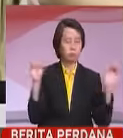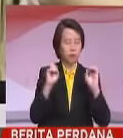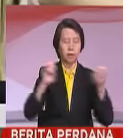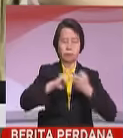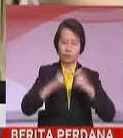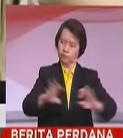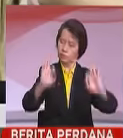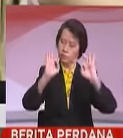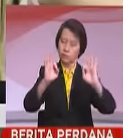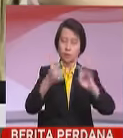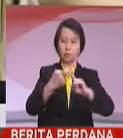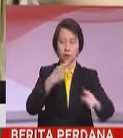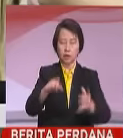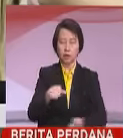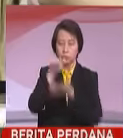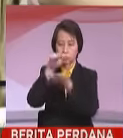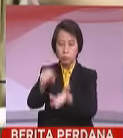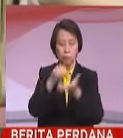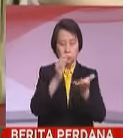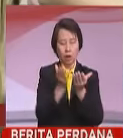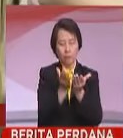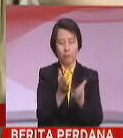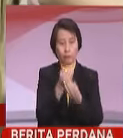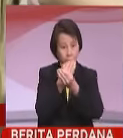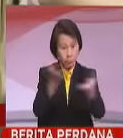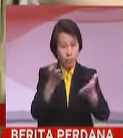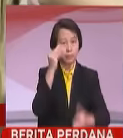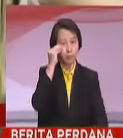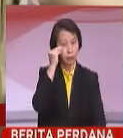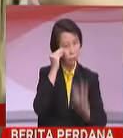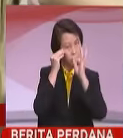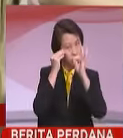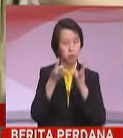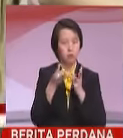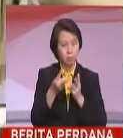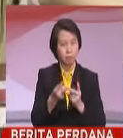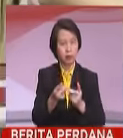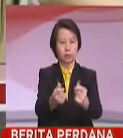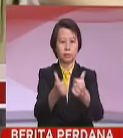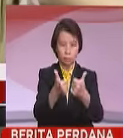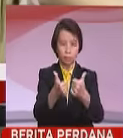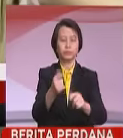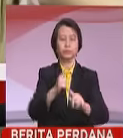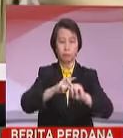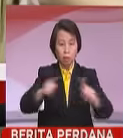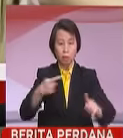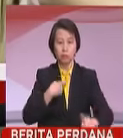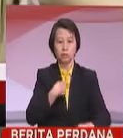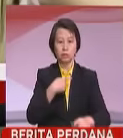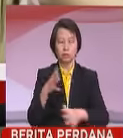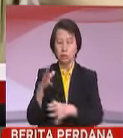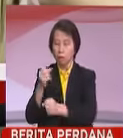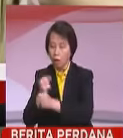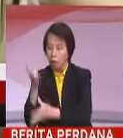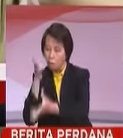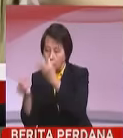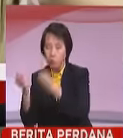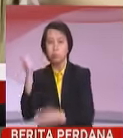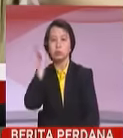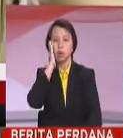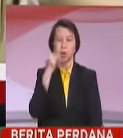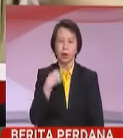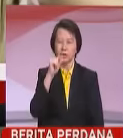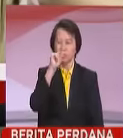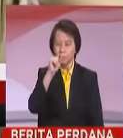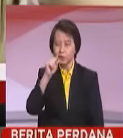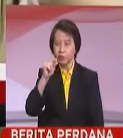masalah dari segi penyampaian dalam bahasa Melayu, nampaknya berjalan dengan baik. Tetapi kita telah mendapat maklumat ada